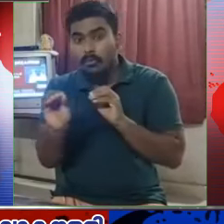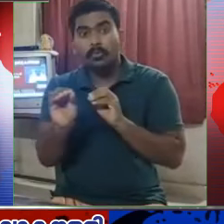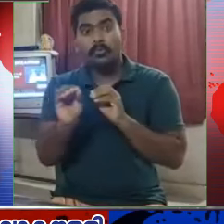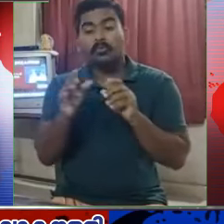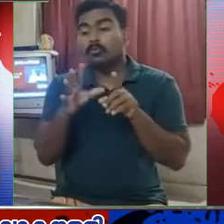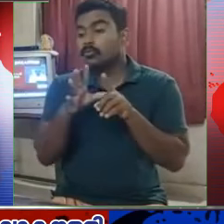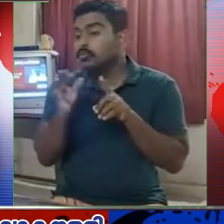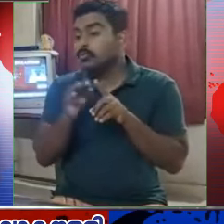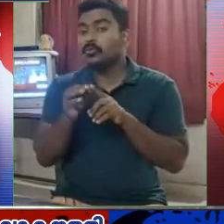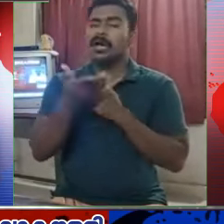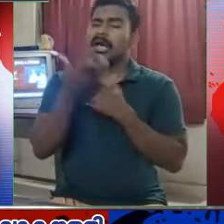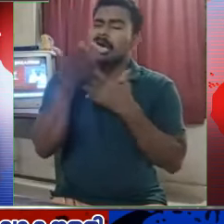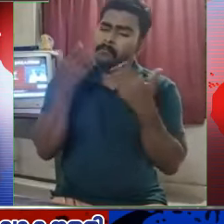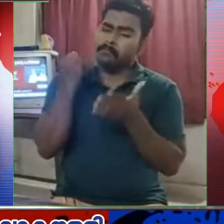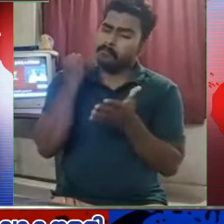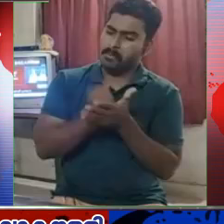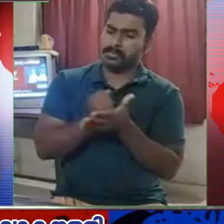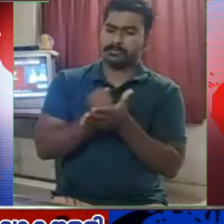ചില പരാതികൾ വരുന്നത്